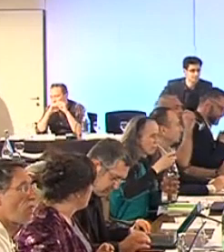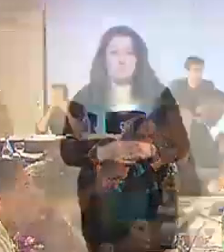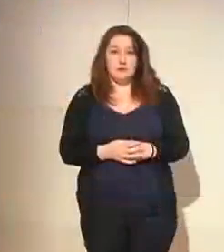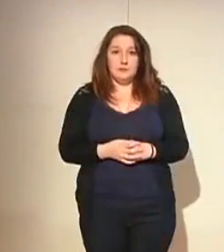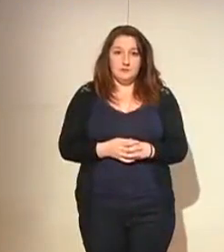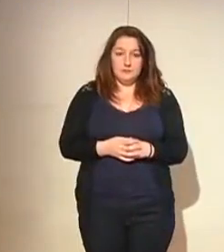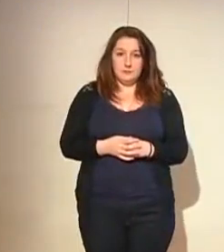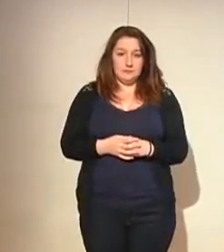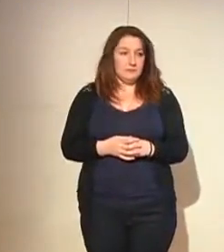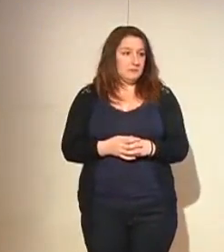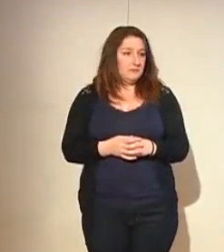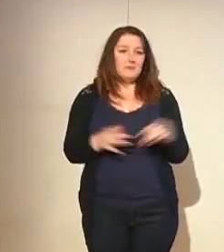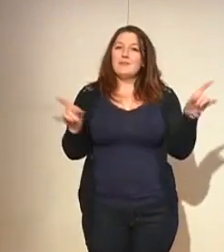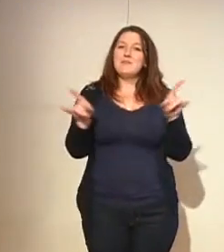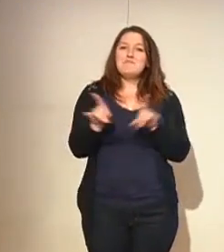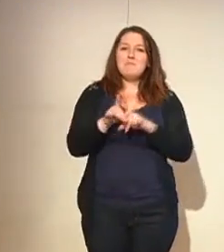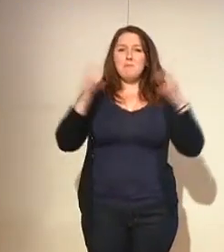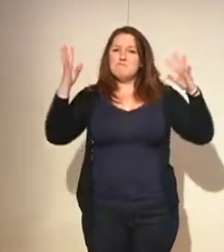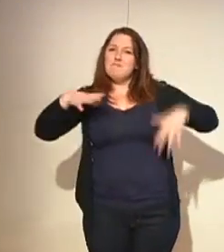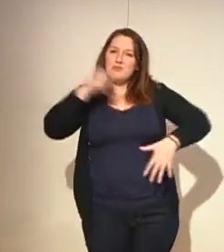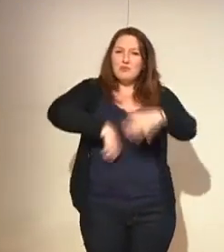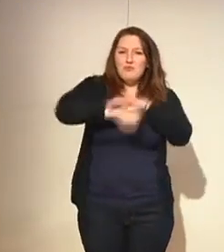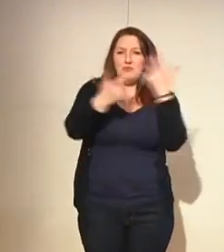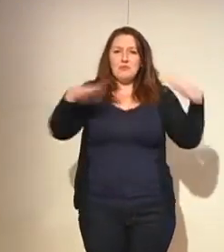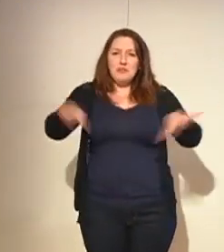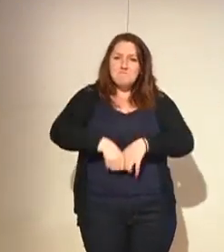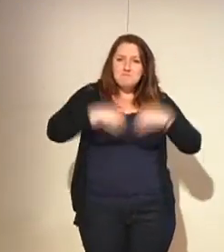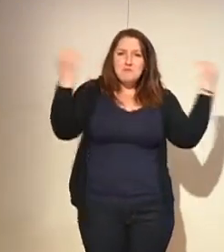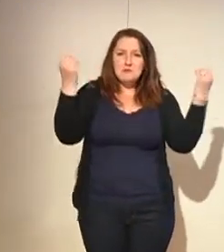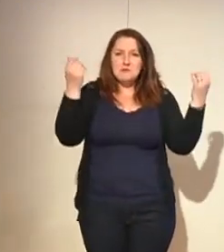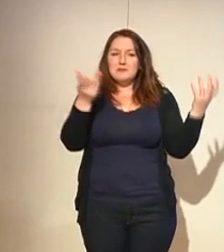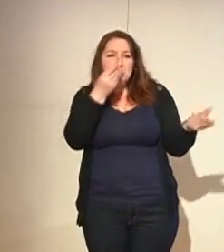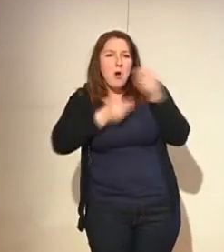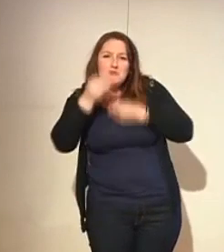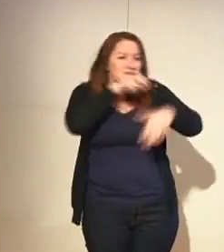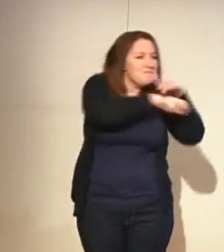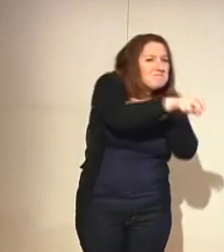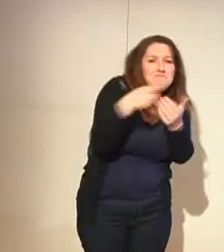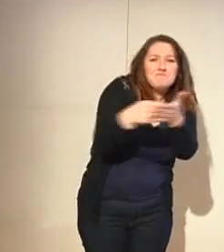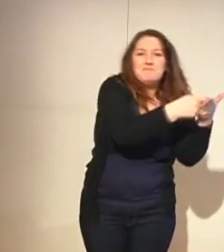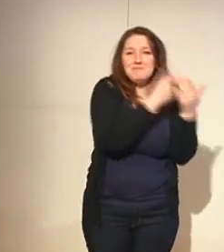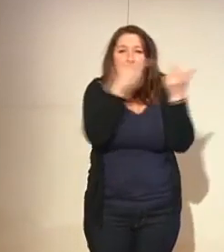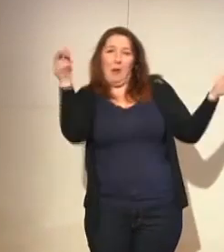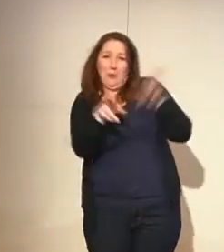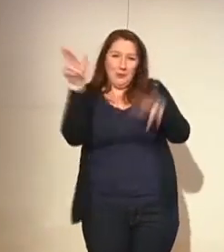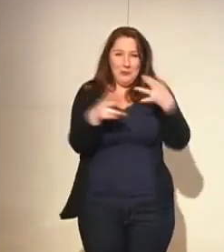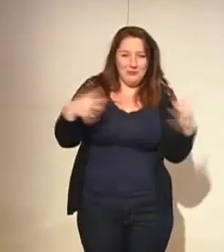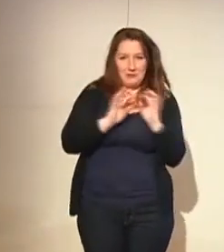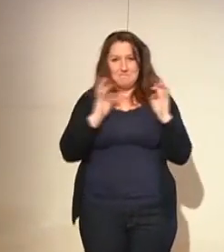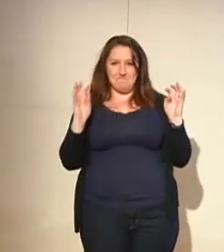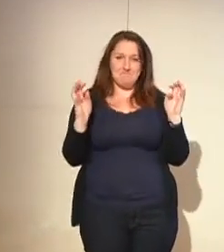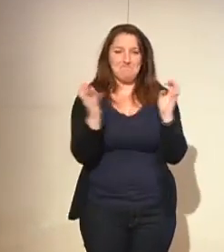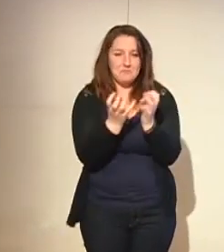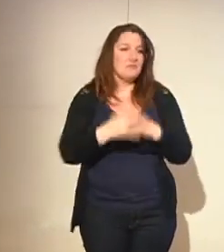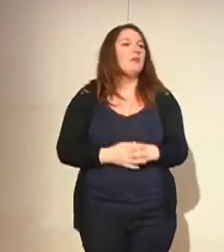près c'est comme la la mi-temps pour les matchs de foot ça permet de d'aller chercher à manger tout ça donc lors de